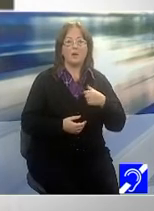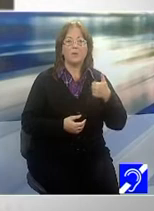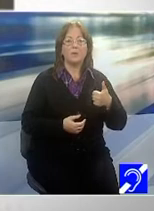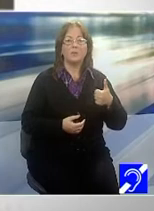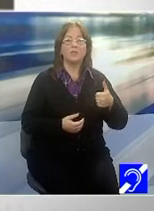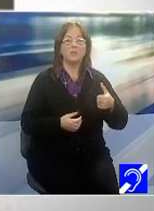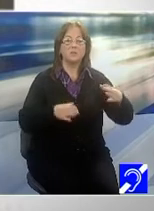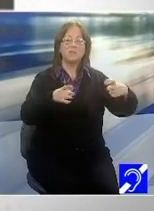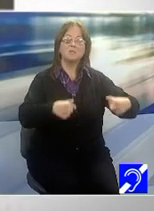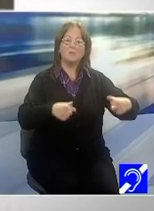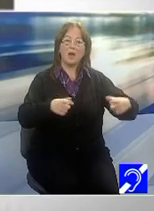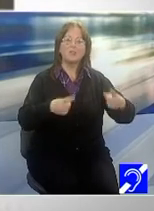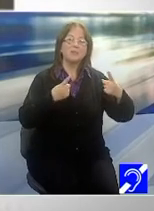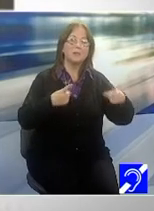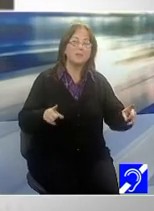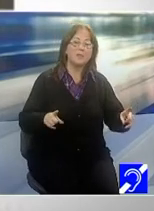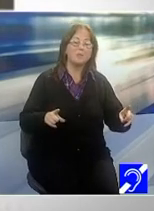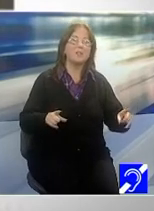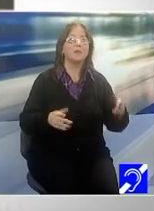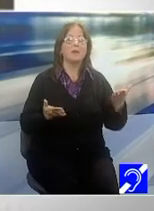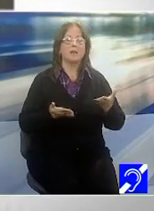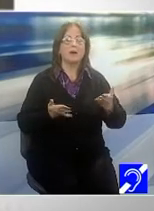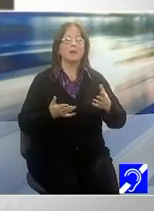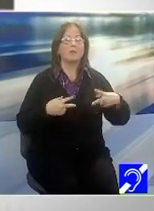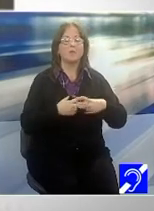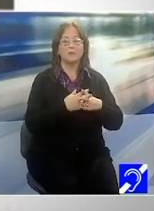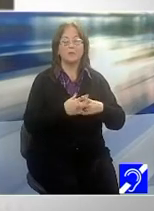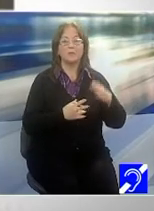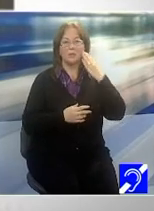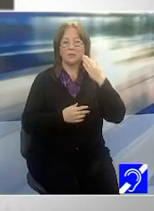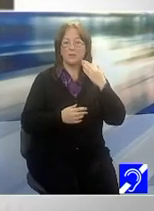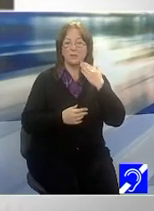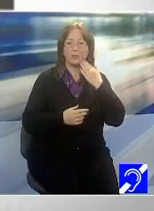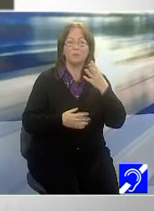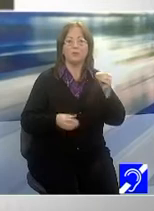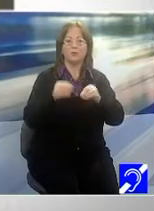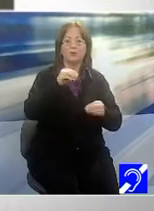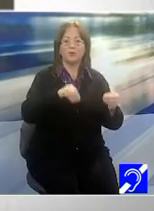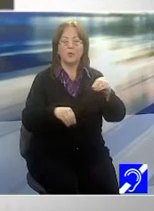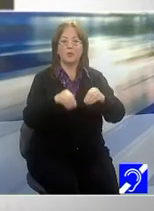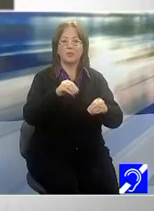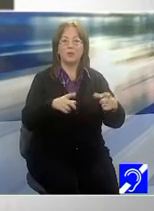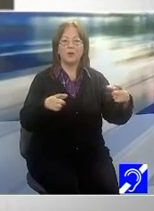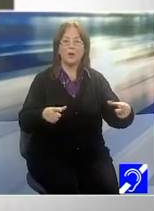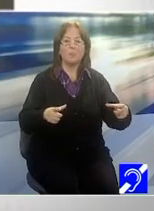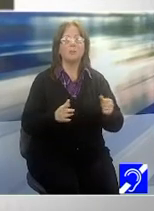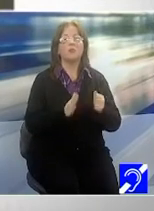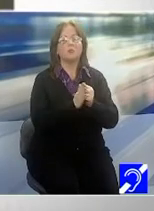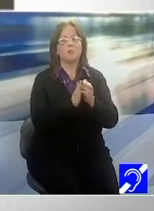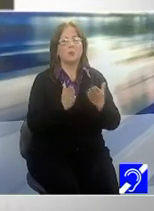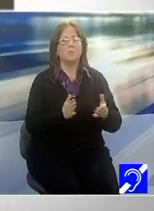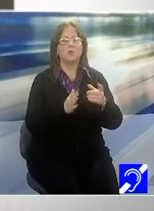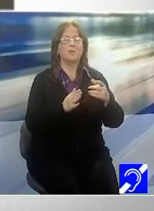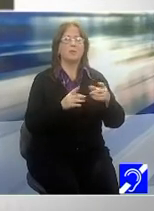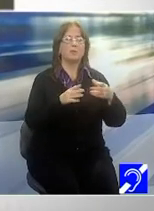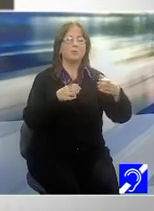ambasadei, îl dotăm cu tehnologia de ultimă oră și cu documentele cele mai importante pe care le aducem